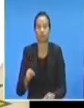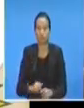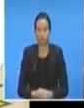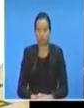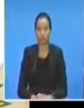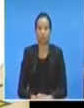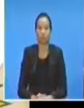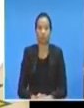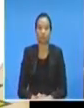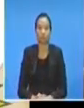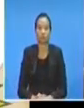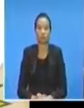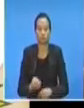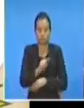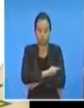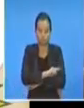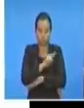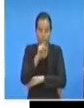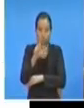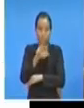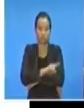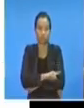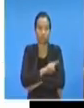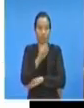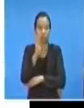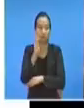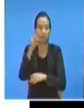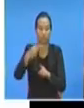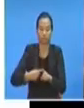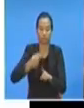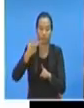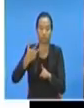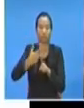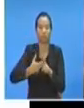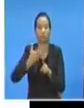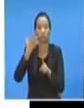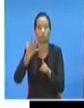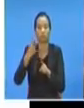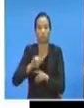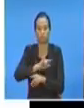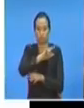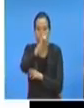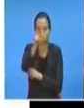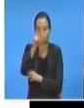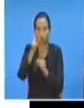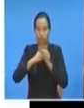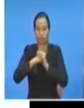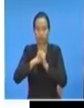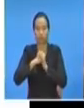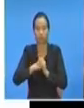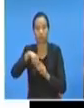ณวันที่3ถึง6เมษายนได้ไปดูงานที่ประเทศจีนครับที่ซูโจ